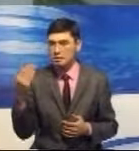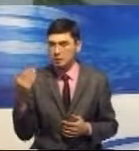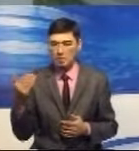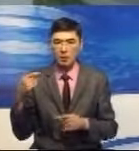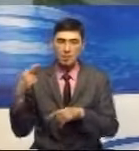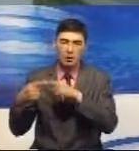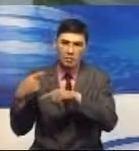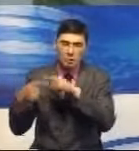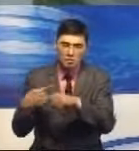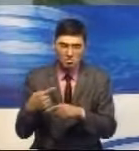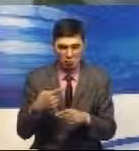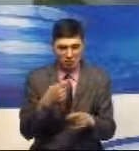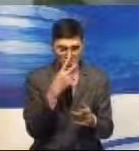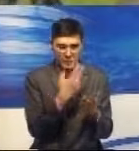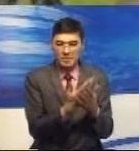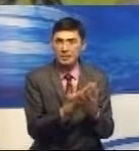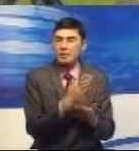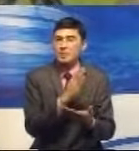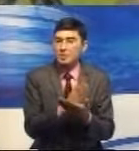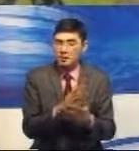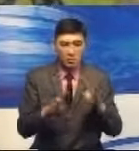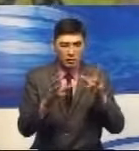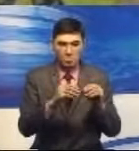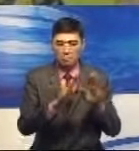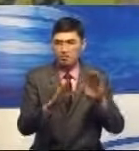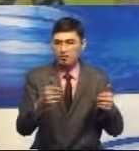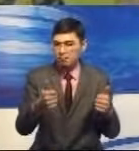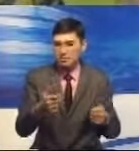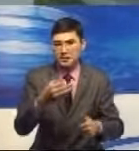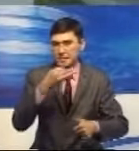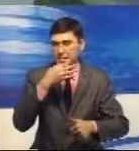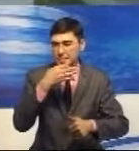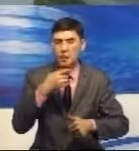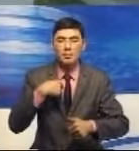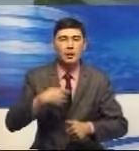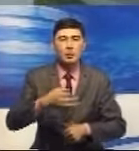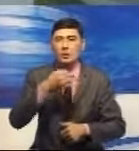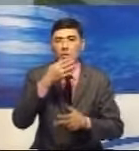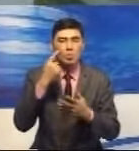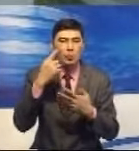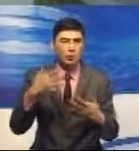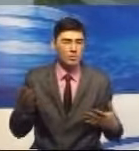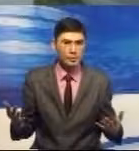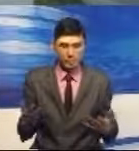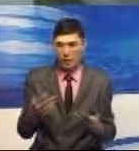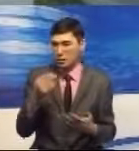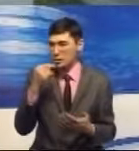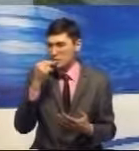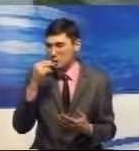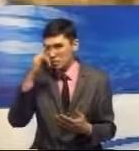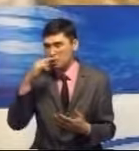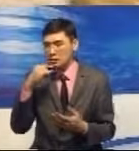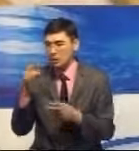көрсетіп, жалпы жақсы өтті көрме, ойымыздан шықты. Нұнағаны қазақтың ұлттық тағамына